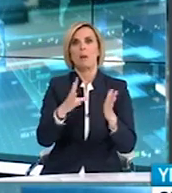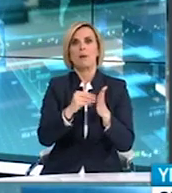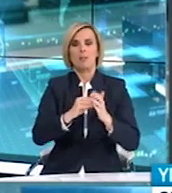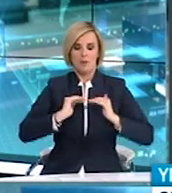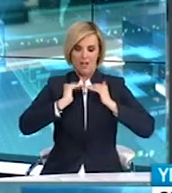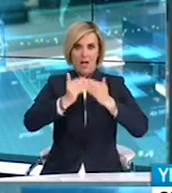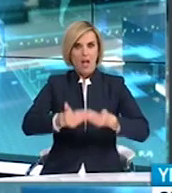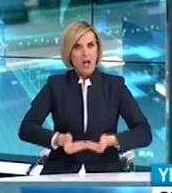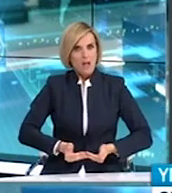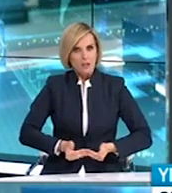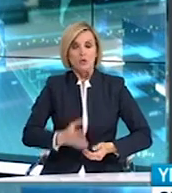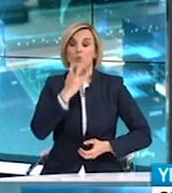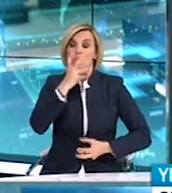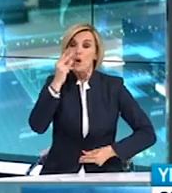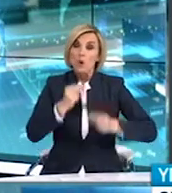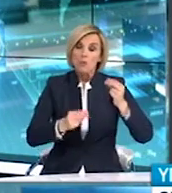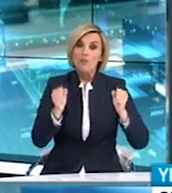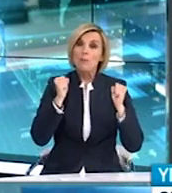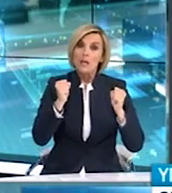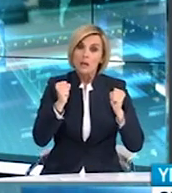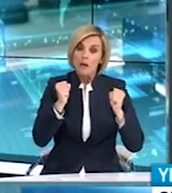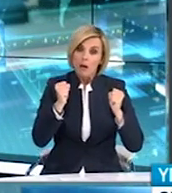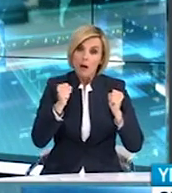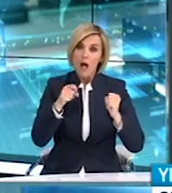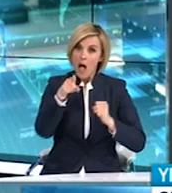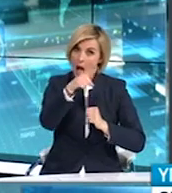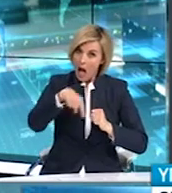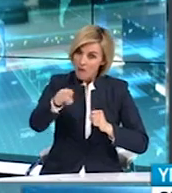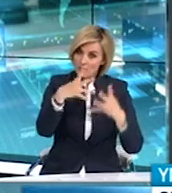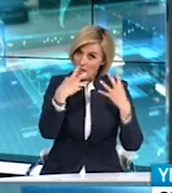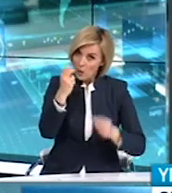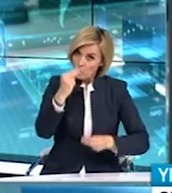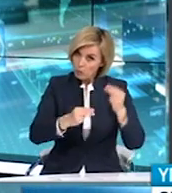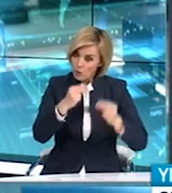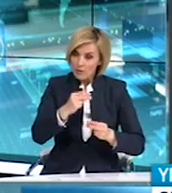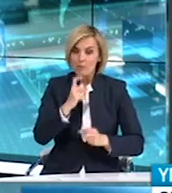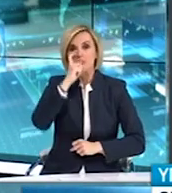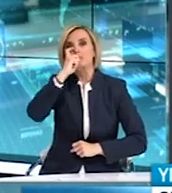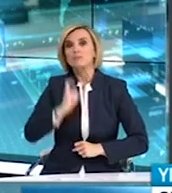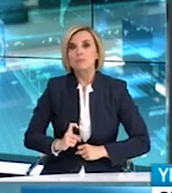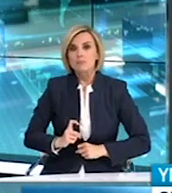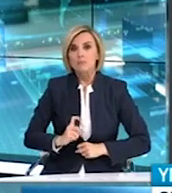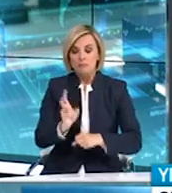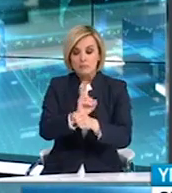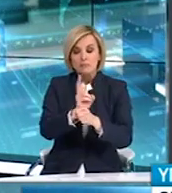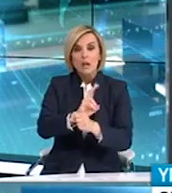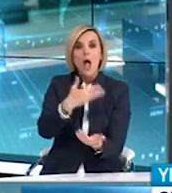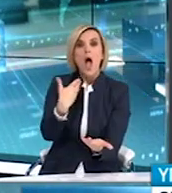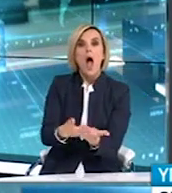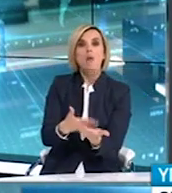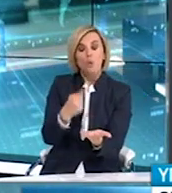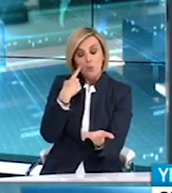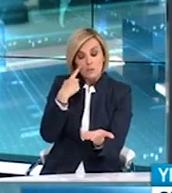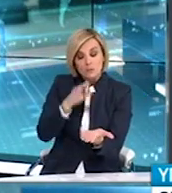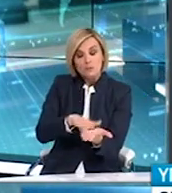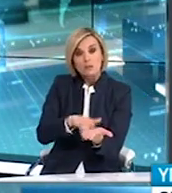έγκυες, άτομα με σοβαρό πρόβλημα υγείας. Όσοι εμπίπτουν σε αυτή την κατηγορία, απαιτείται να προσκομίσουν υγειονομικό έγγραφο ή έστω